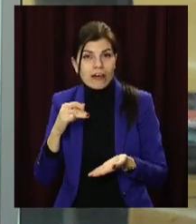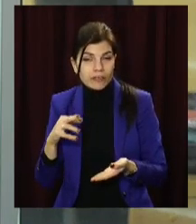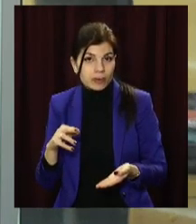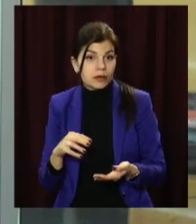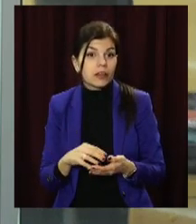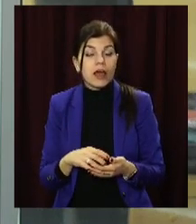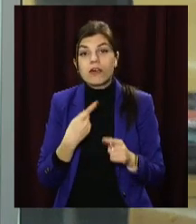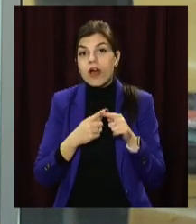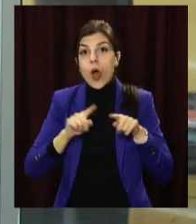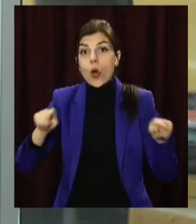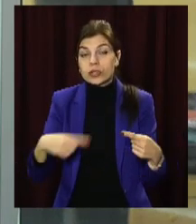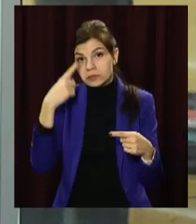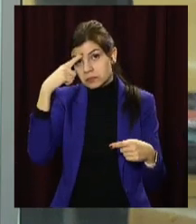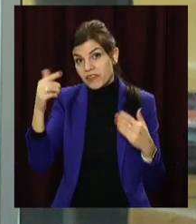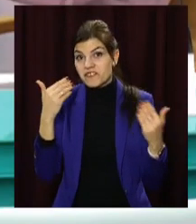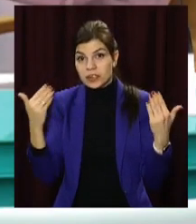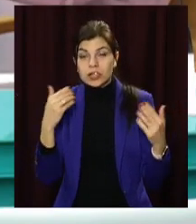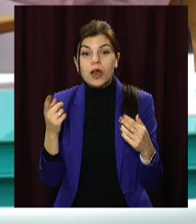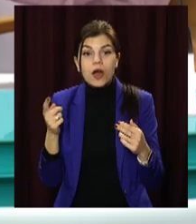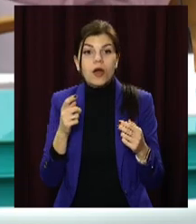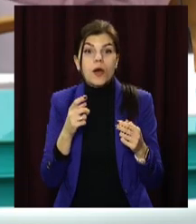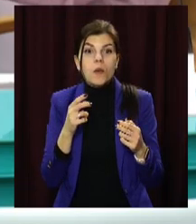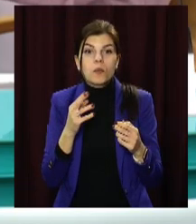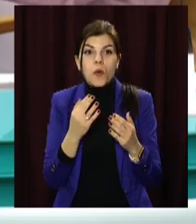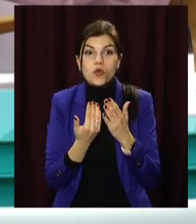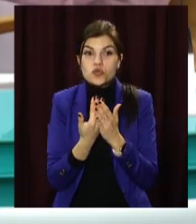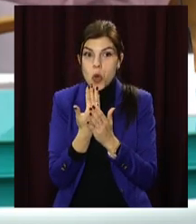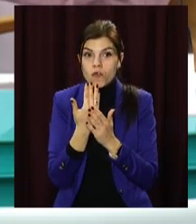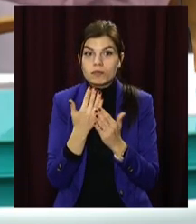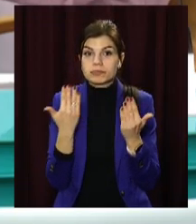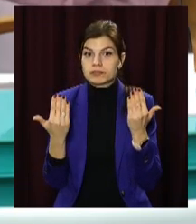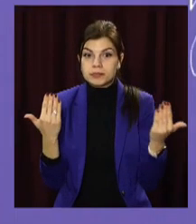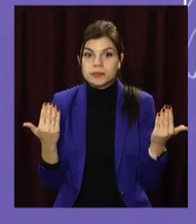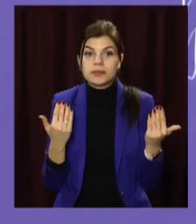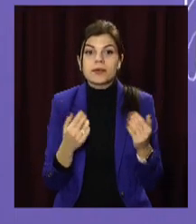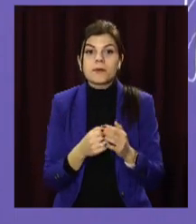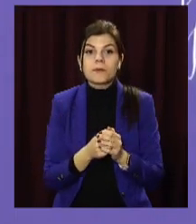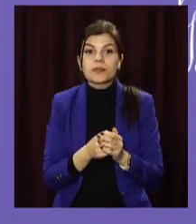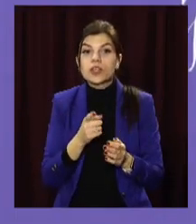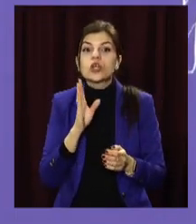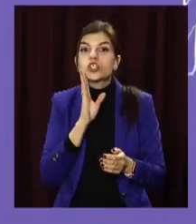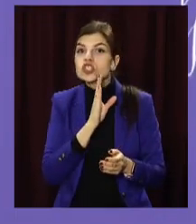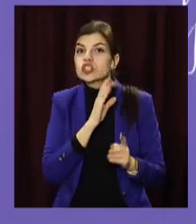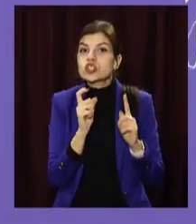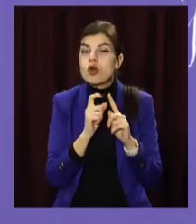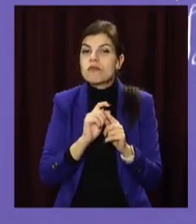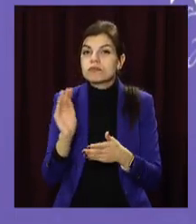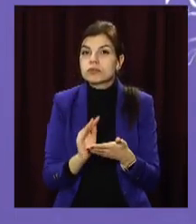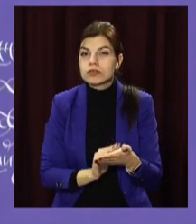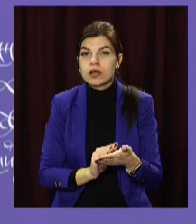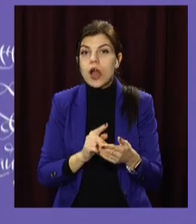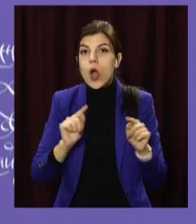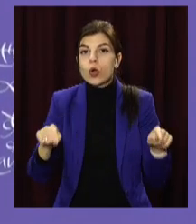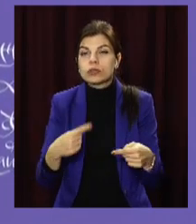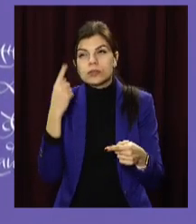авторок, кажуть організатори. Відкриють для себе по-новому 8 жіночих постатей. Загалом над лініями жіночого слова організатори